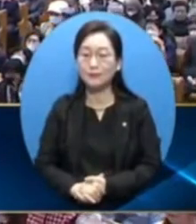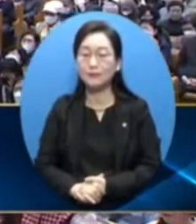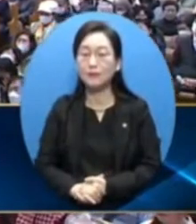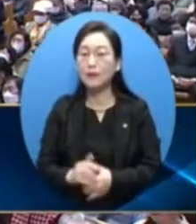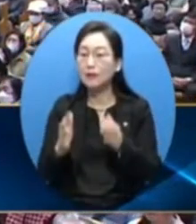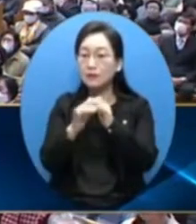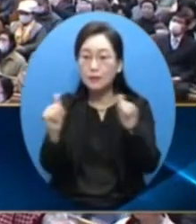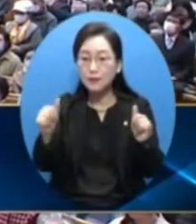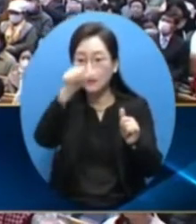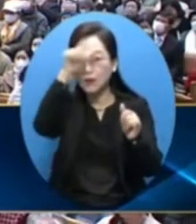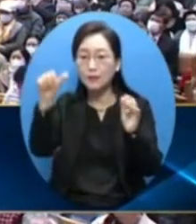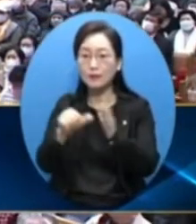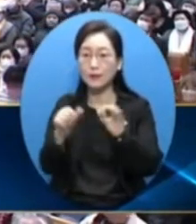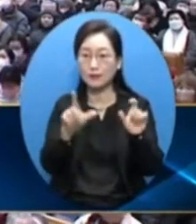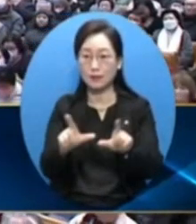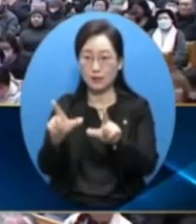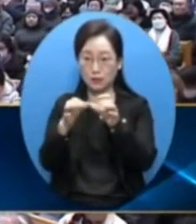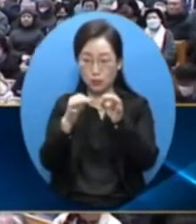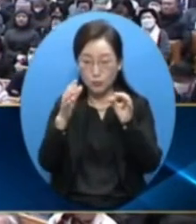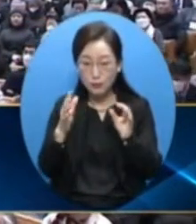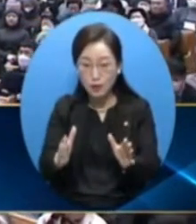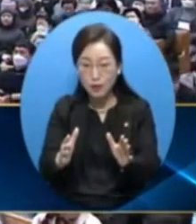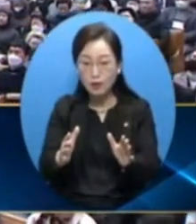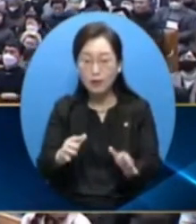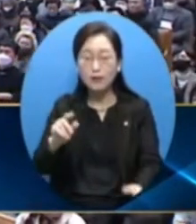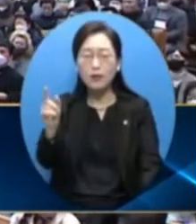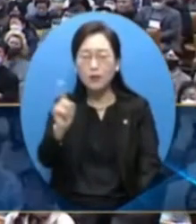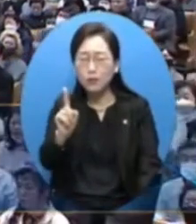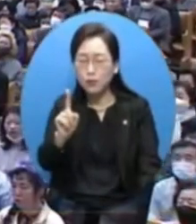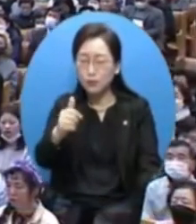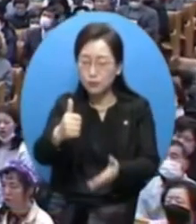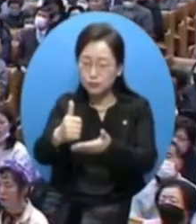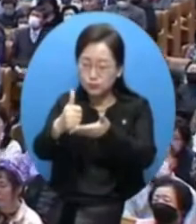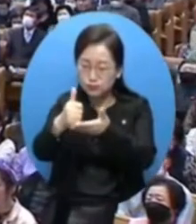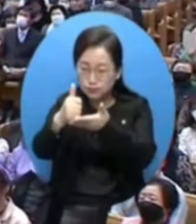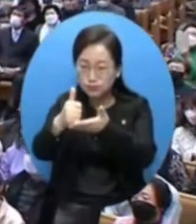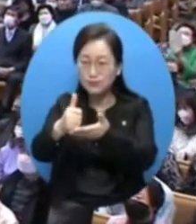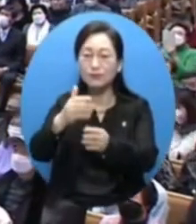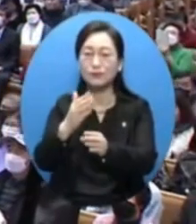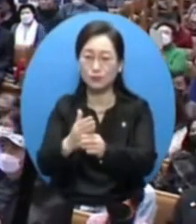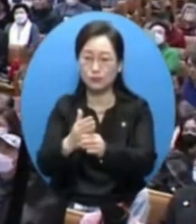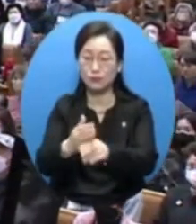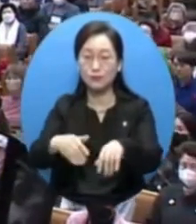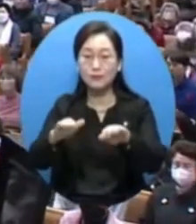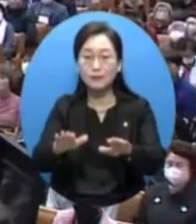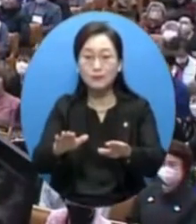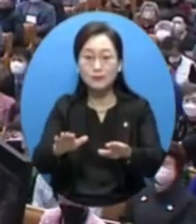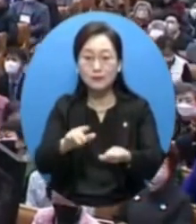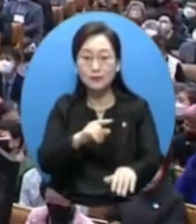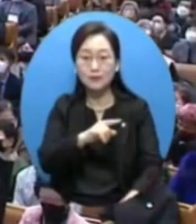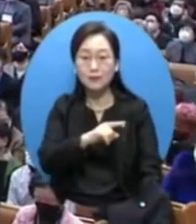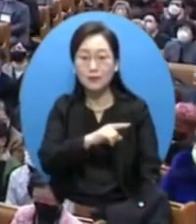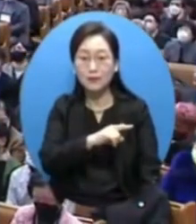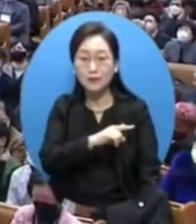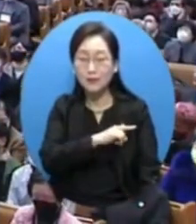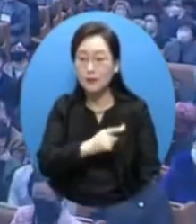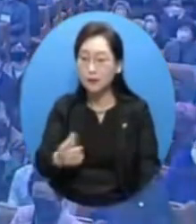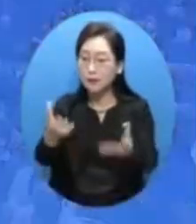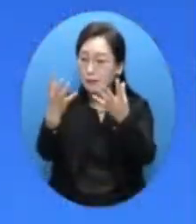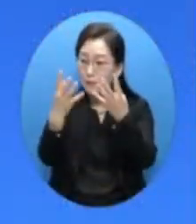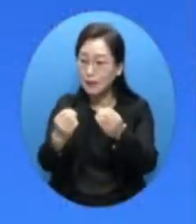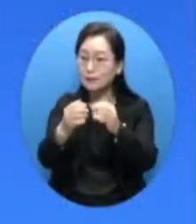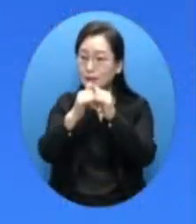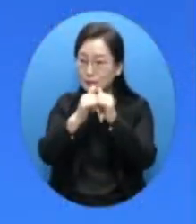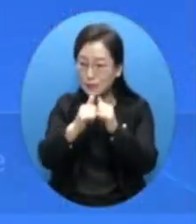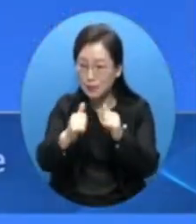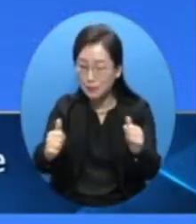사람들이 한 평생 살아가면서 무엇인가를 섬기며 살아가고 있습니다 오늘날 가장 많은 사람들이